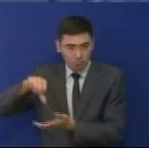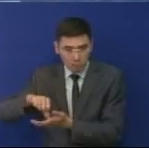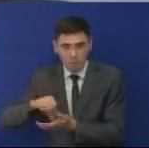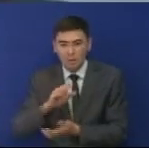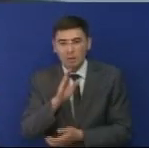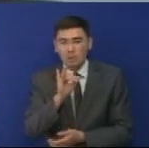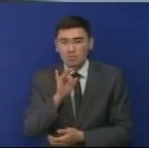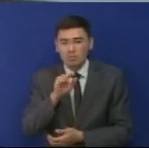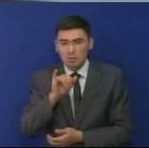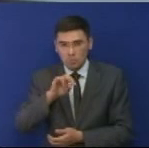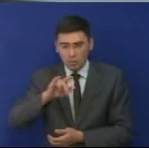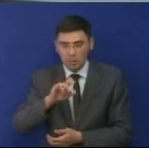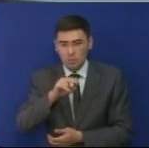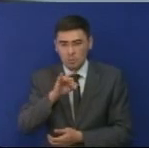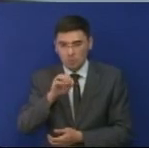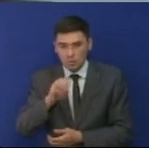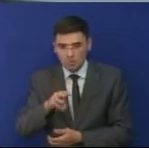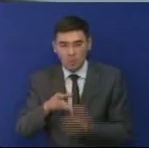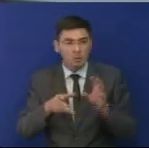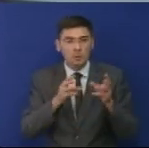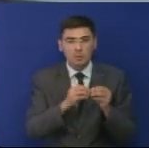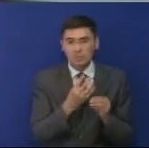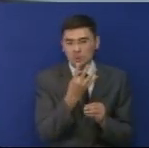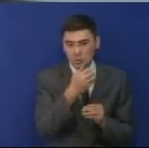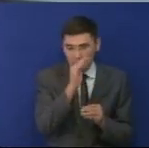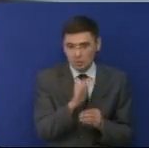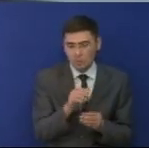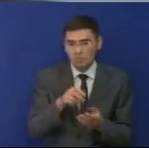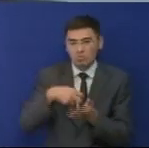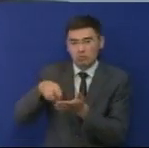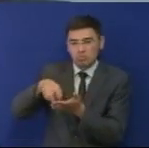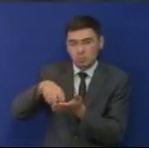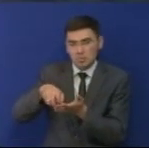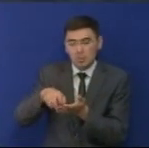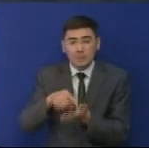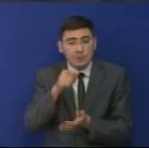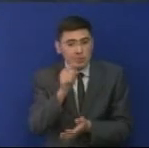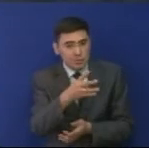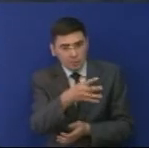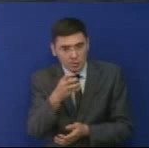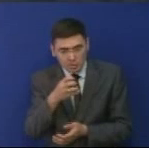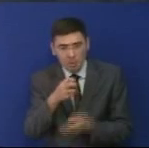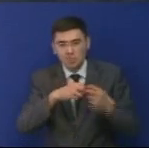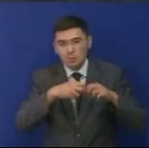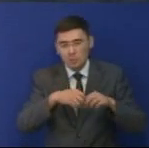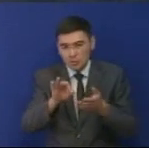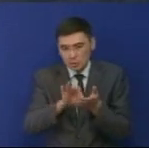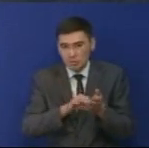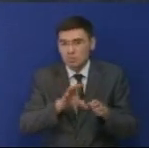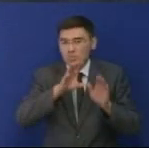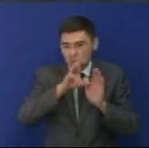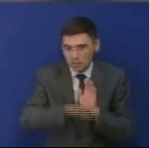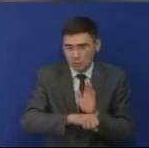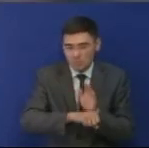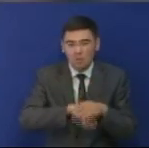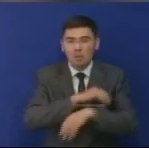при президенте за эти 100 дней поступило около 4000 обращений, из них 1400 решены сразу же. Разве